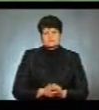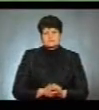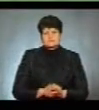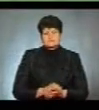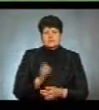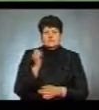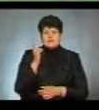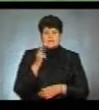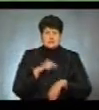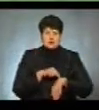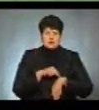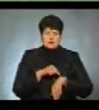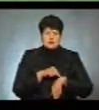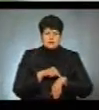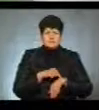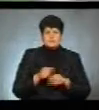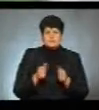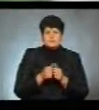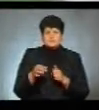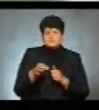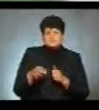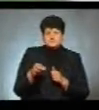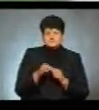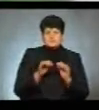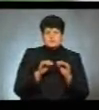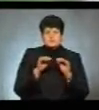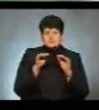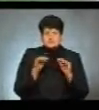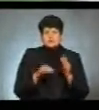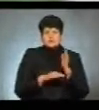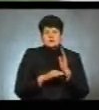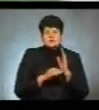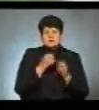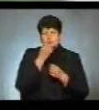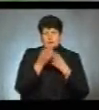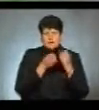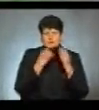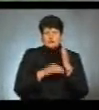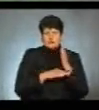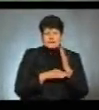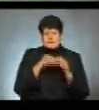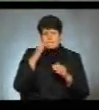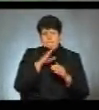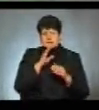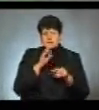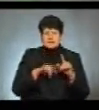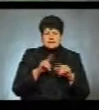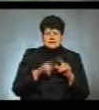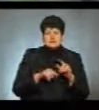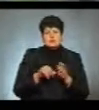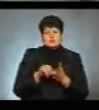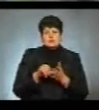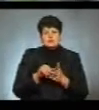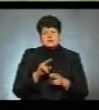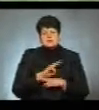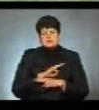О 12-й годині на набережній Тернопільського ставу висаджують тюльпанові дерева батьки та рідні загиблих учасників АТО та працівники